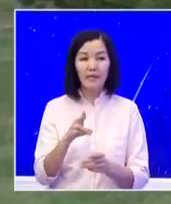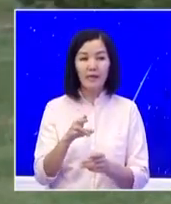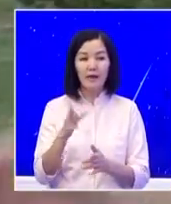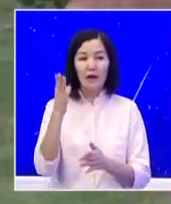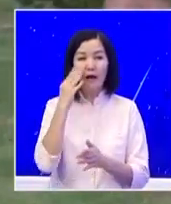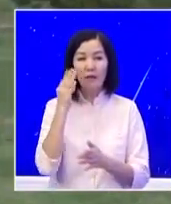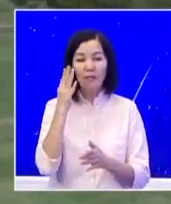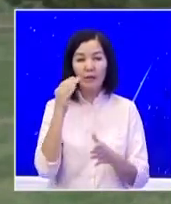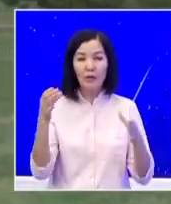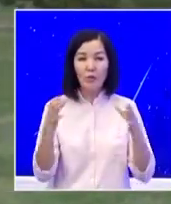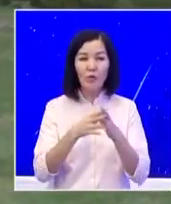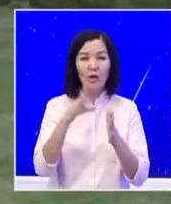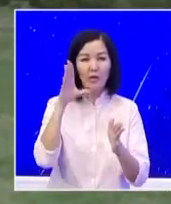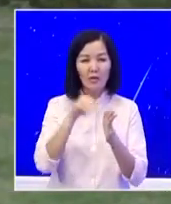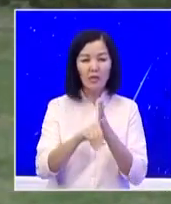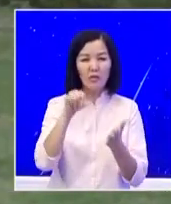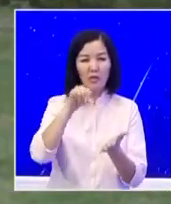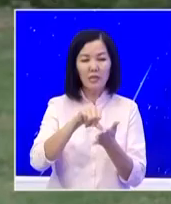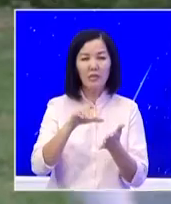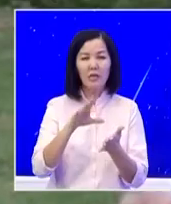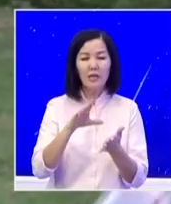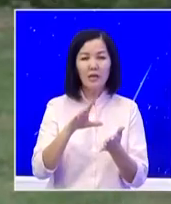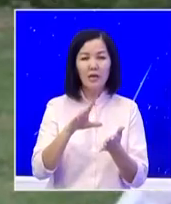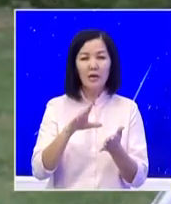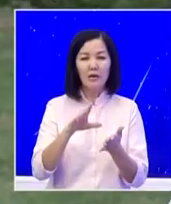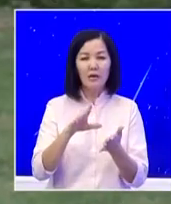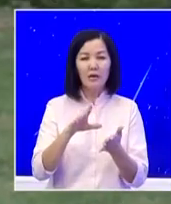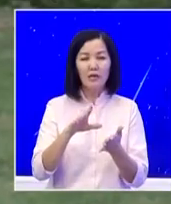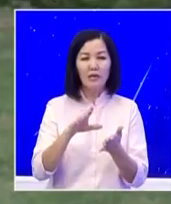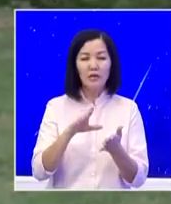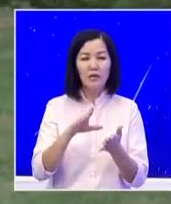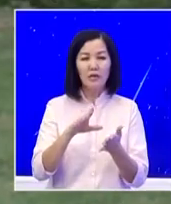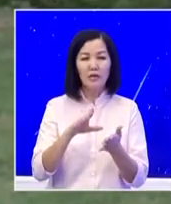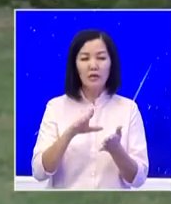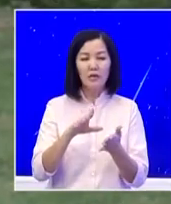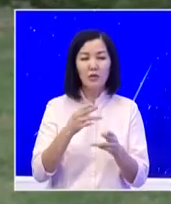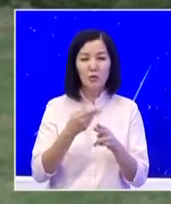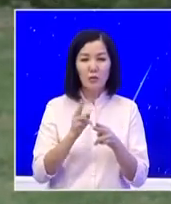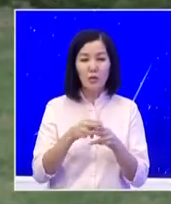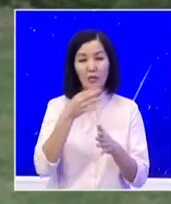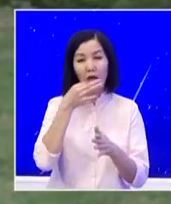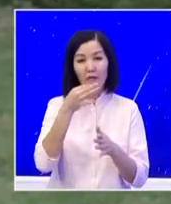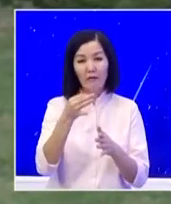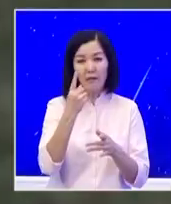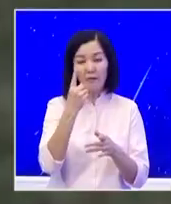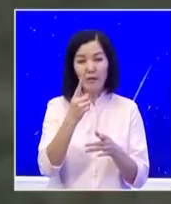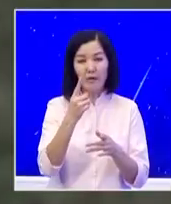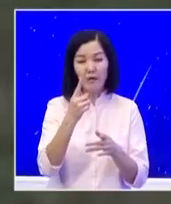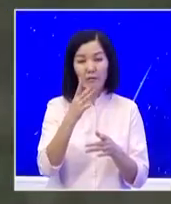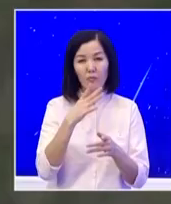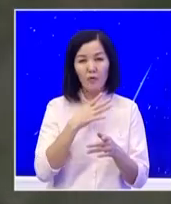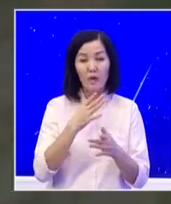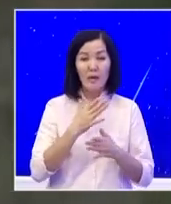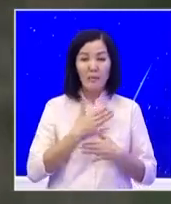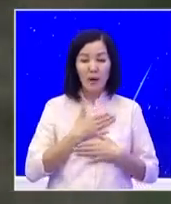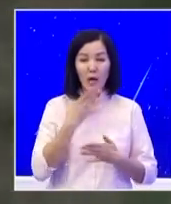Алматыда, одақта, солармен бірге сол талас тартыстың ішінде жүрмес деген кезде айтатын бір ағап сөзі ғой. Маған